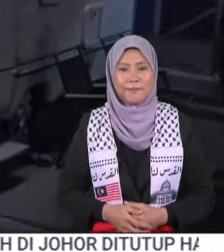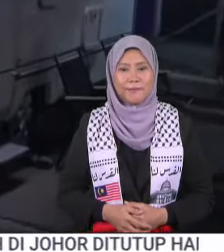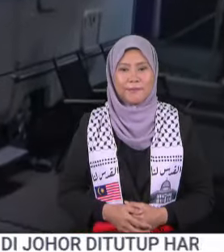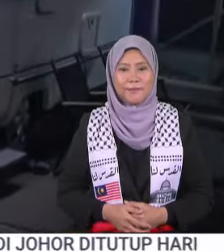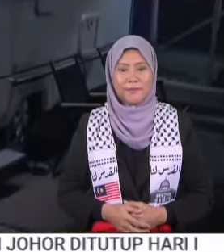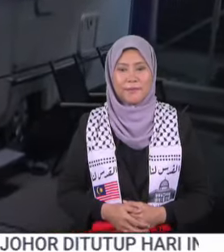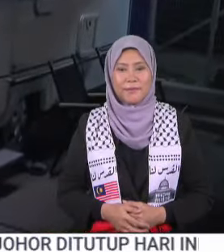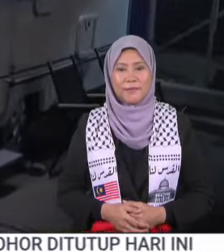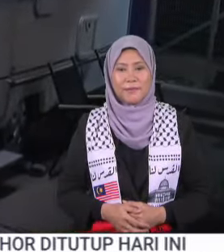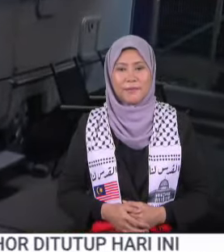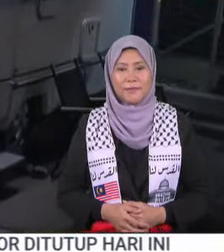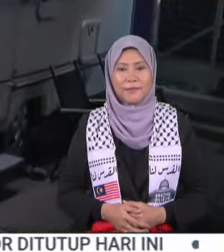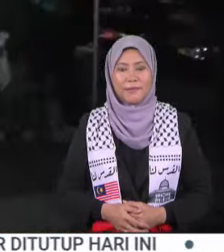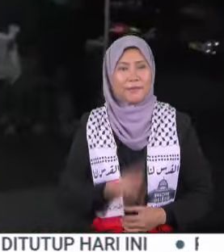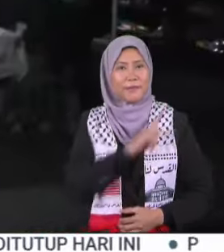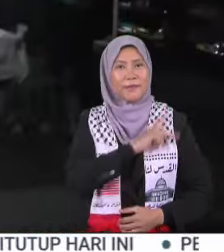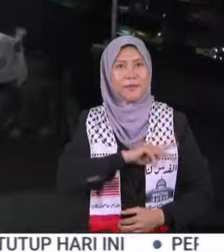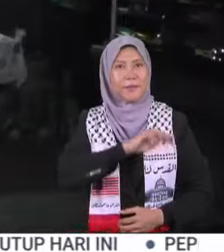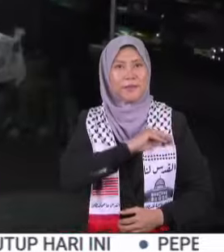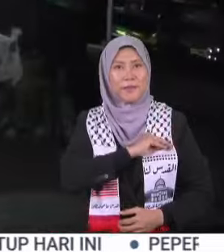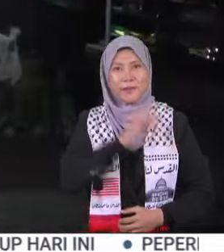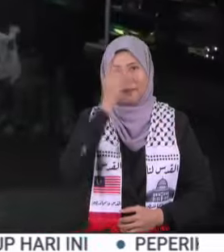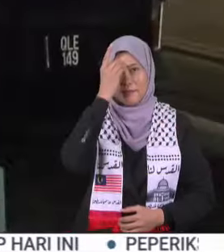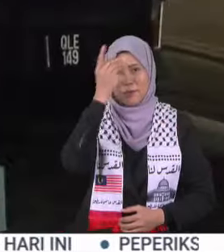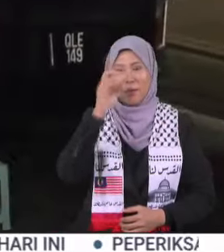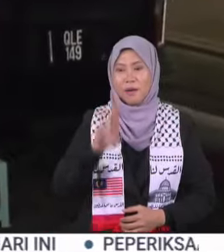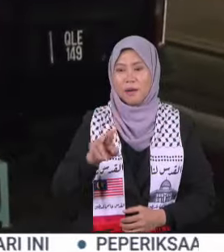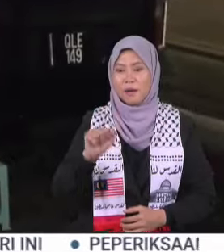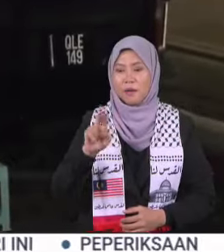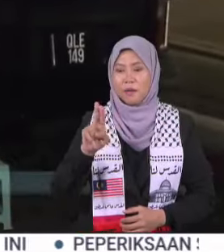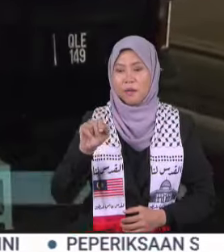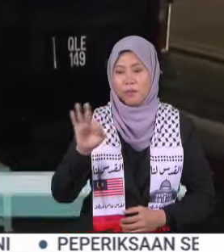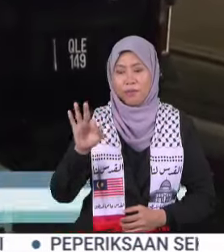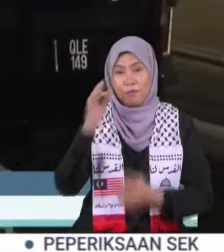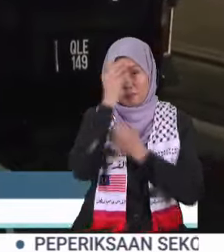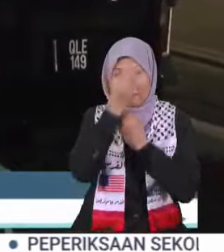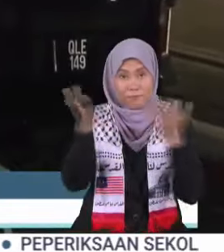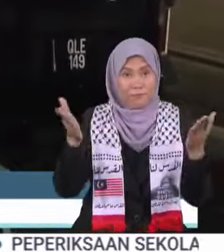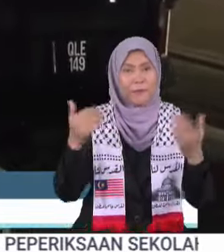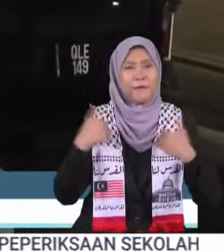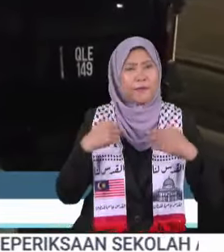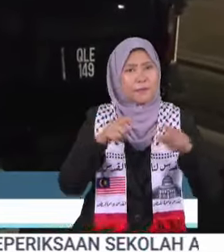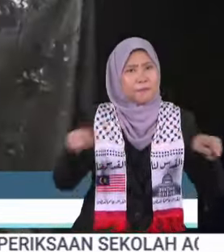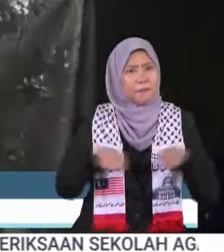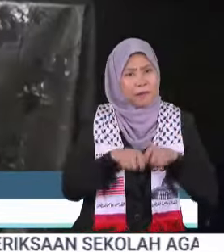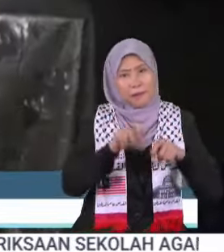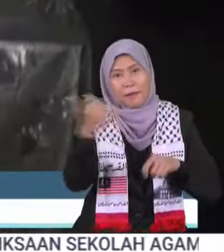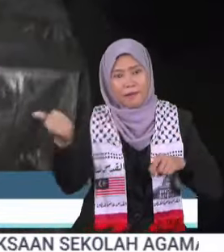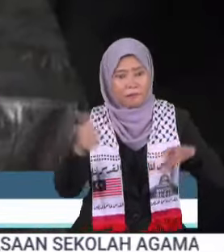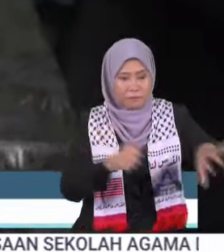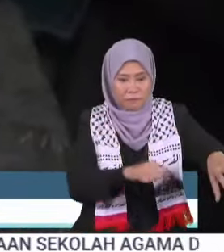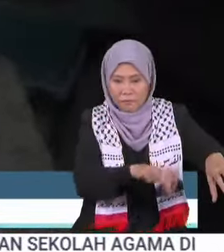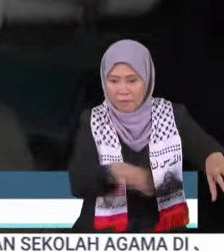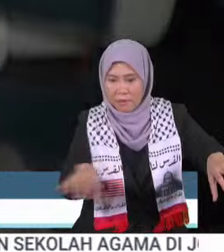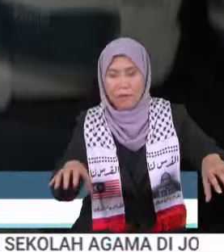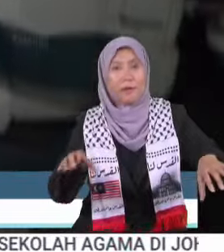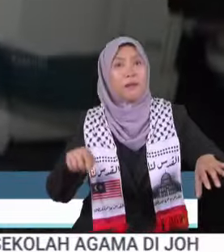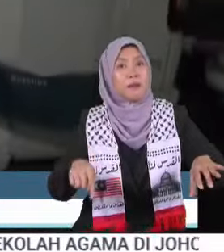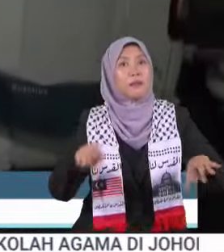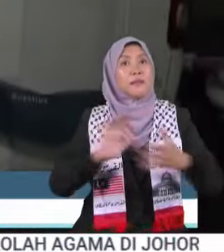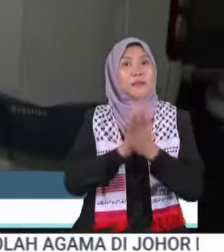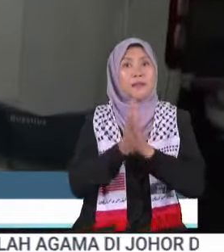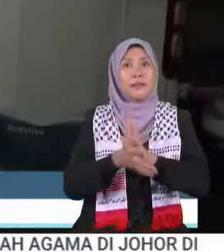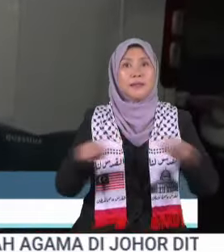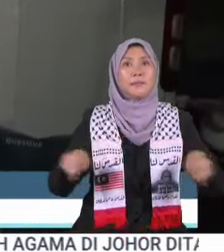baik malah ketua menteri Datuk Seri Abdul Rauf yusof memberitahu beberapa lokasi lain sedang dikenal pasti untuk